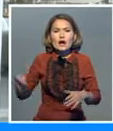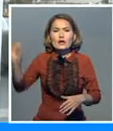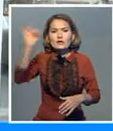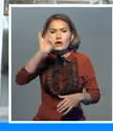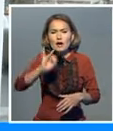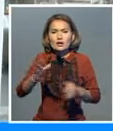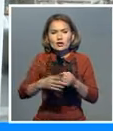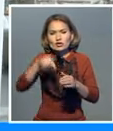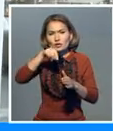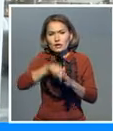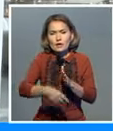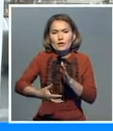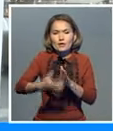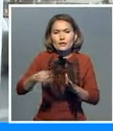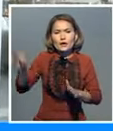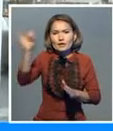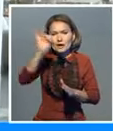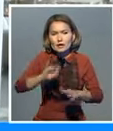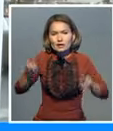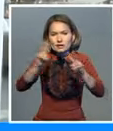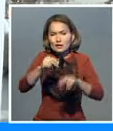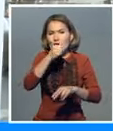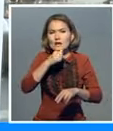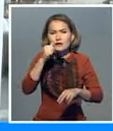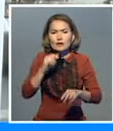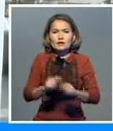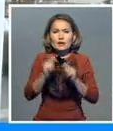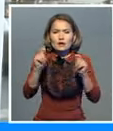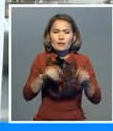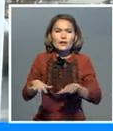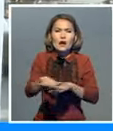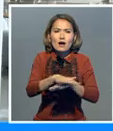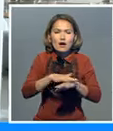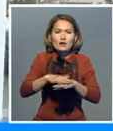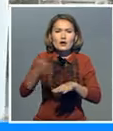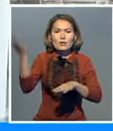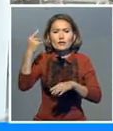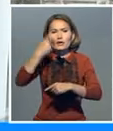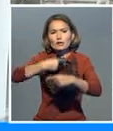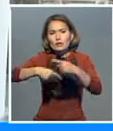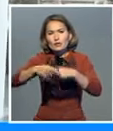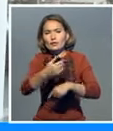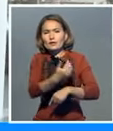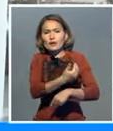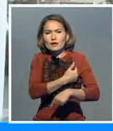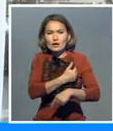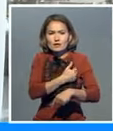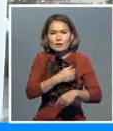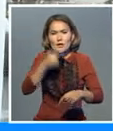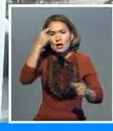тарих, көне тарихының сол шыққан жерлер, халықтарының шыққан жері ата жұрт деп есептелінеді дағы, содан кейін